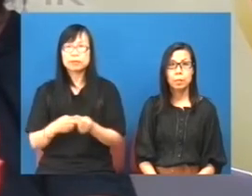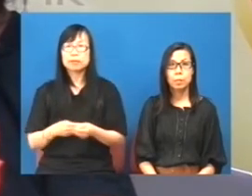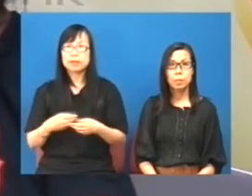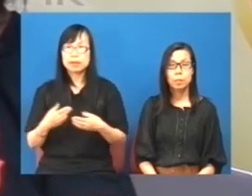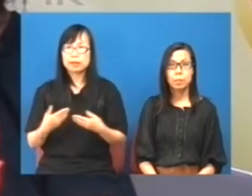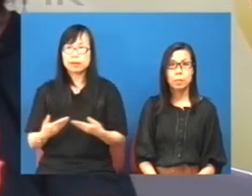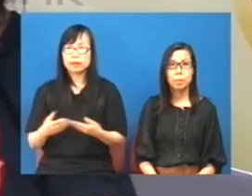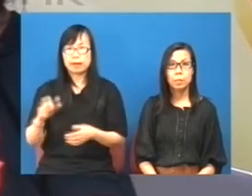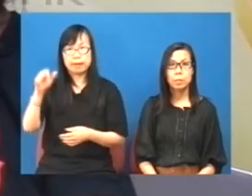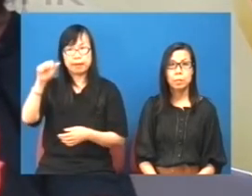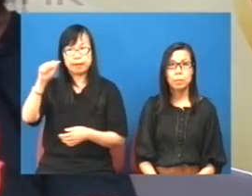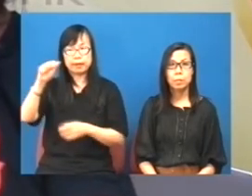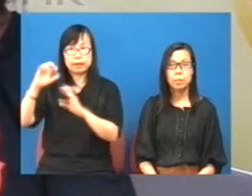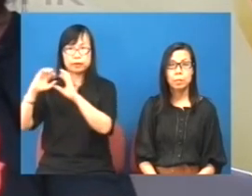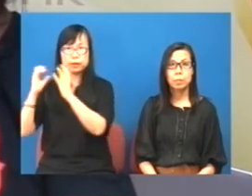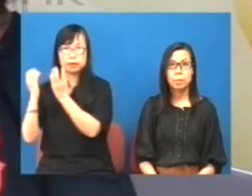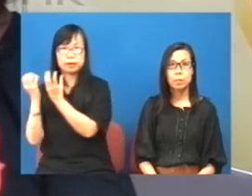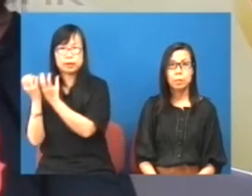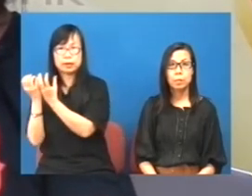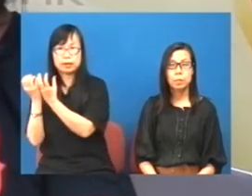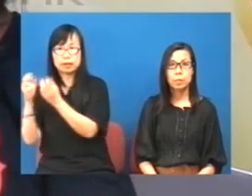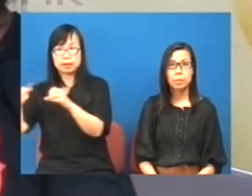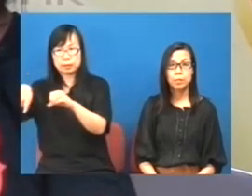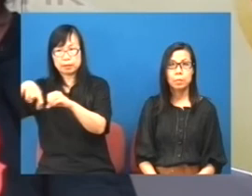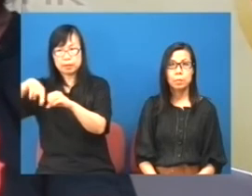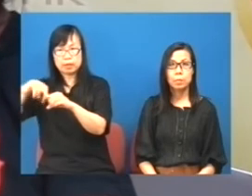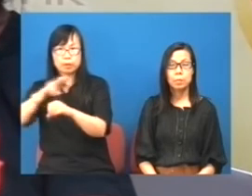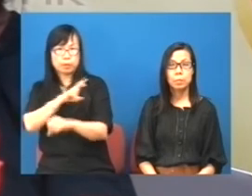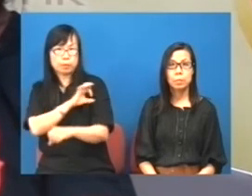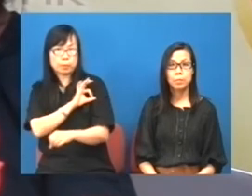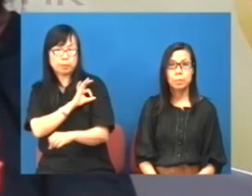甲組的某些球會裡面的由這個